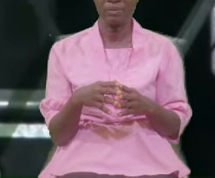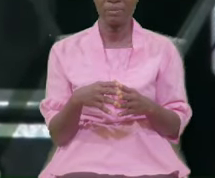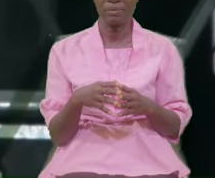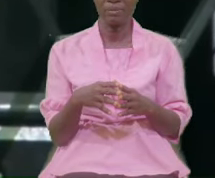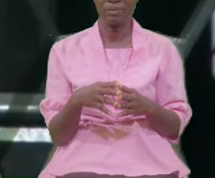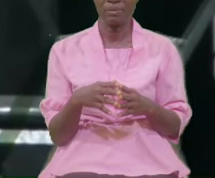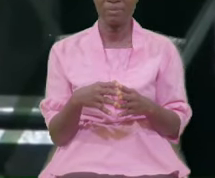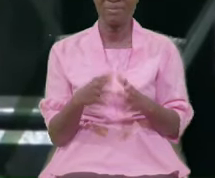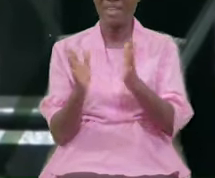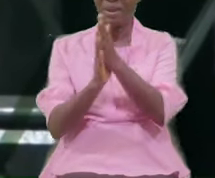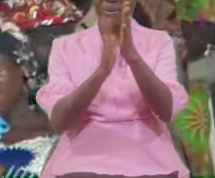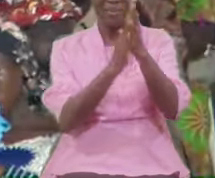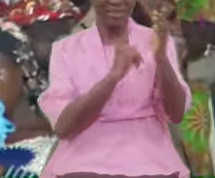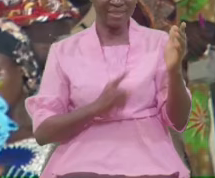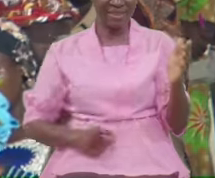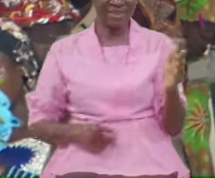Lord tonight